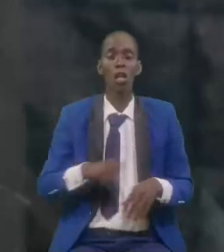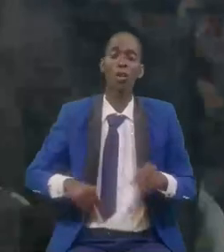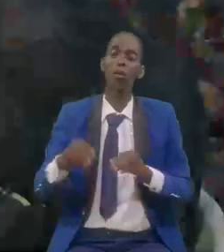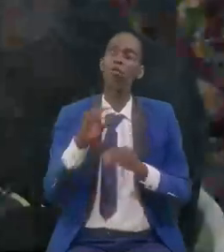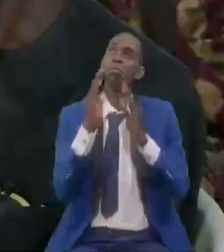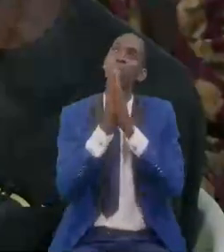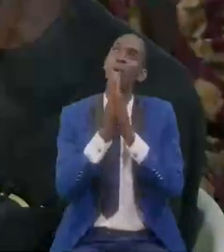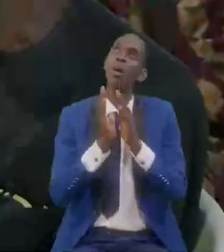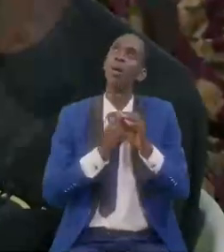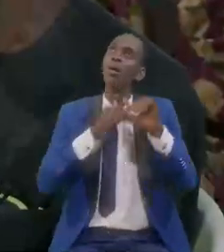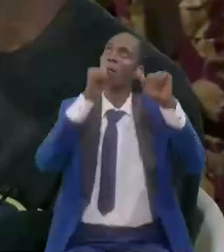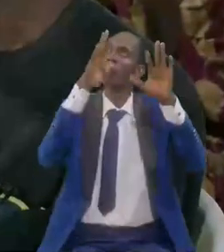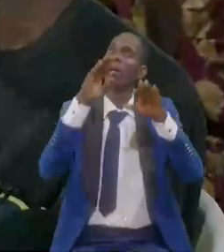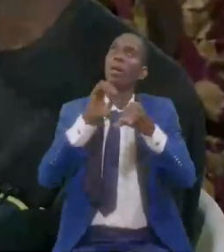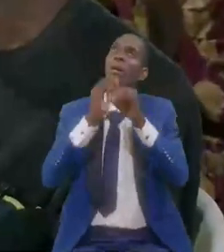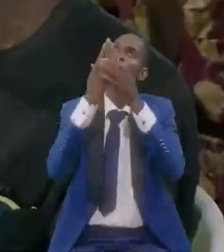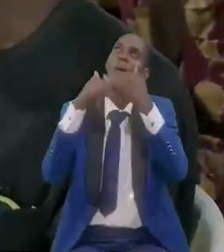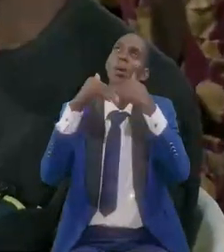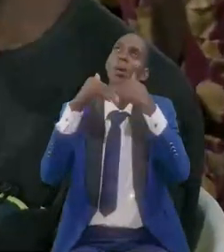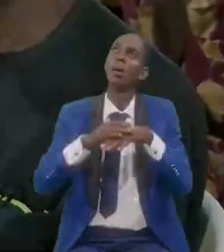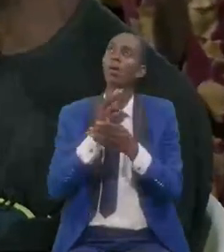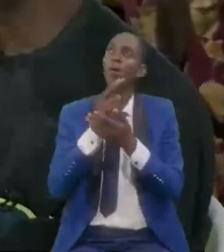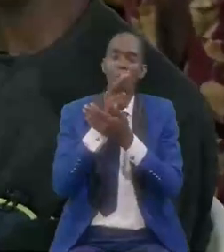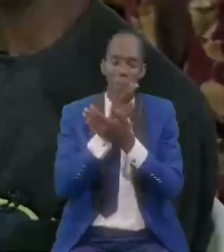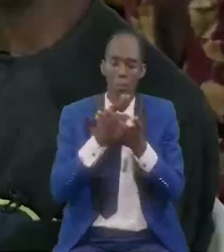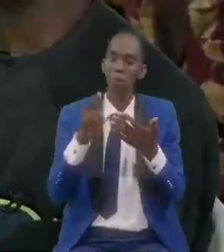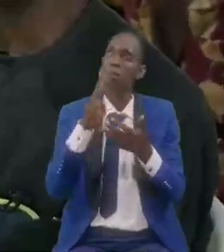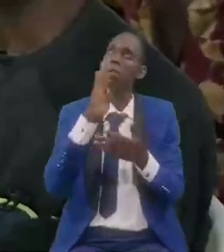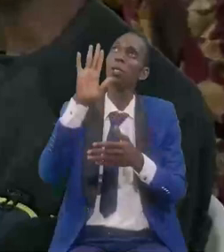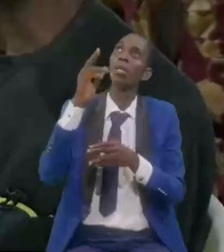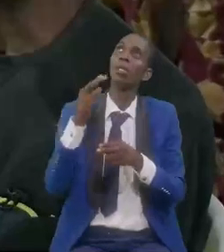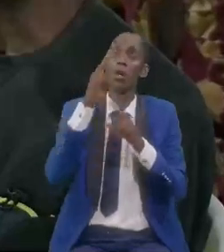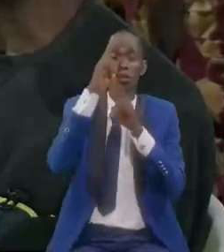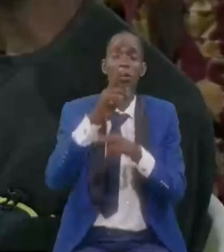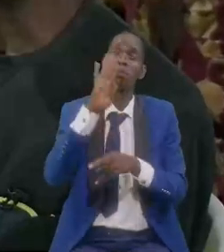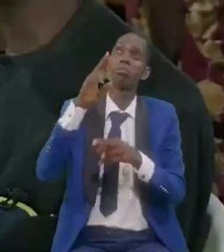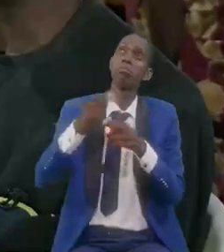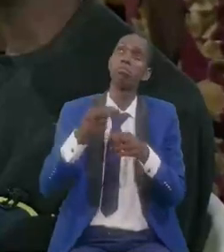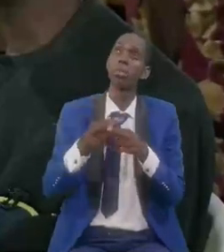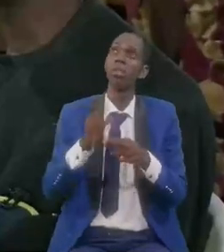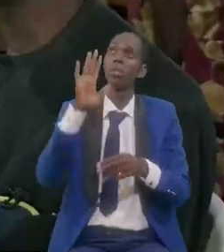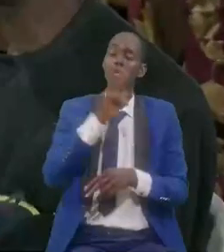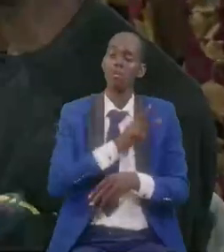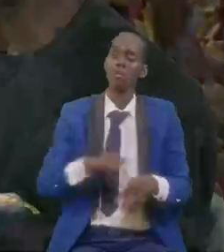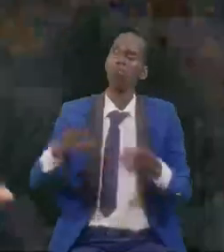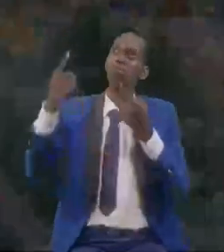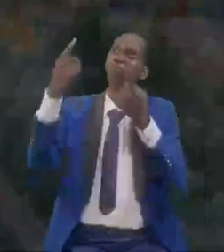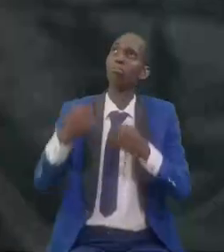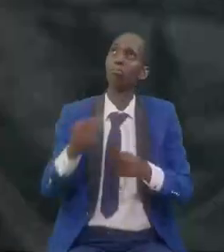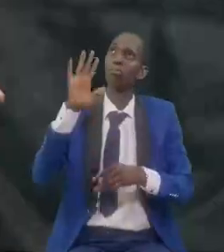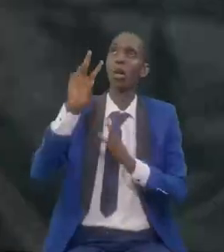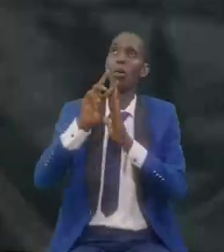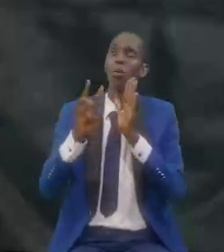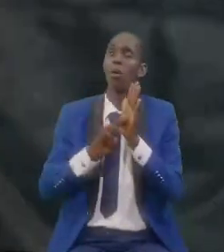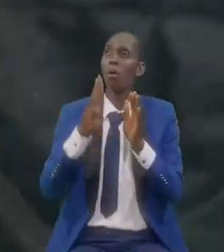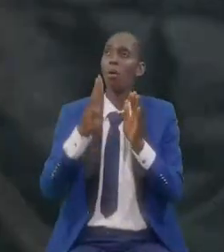Père, notre Père qui est aux cieux, que ton nom soit sanctifié, que ton règne vienne, que ta volonté soit